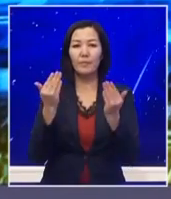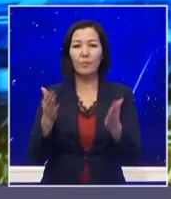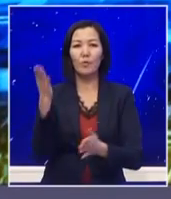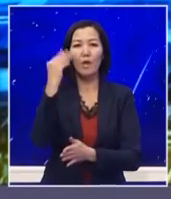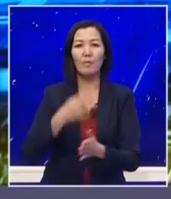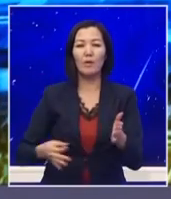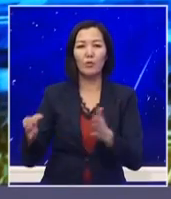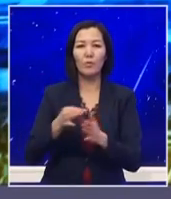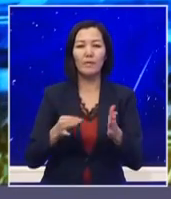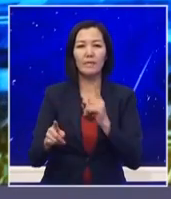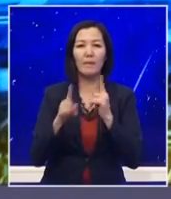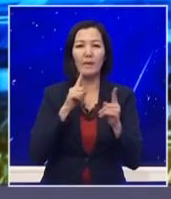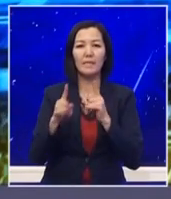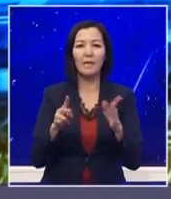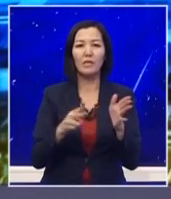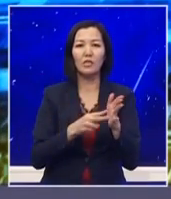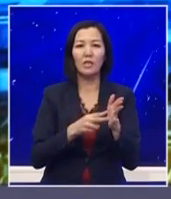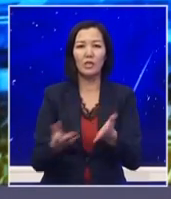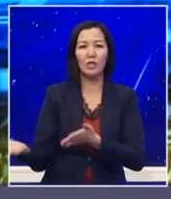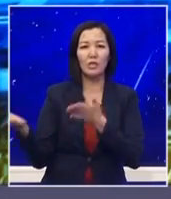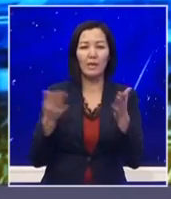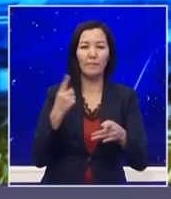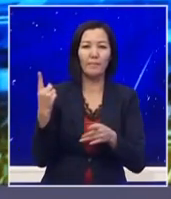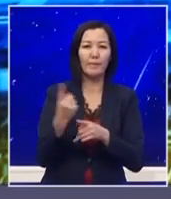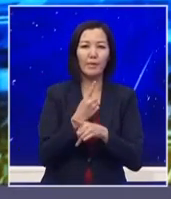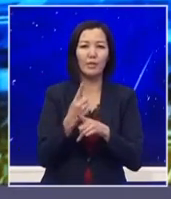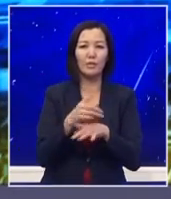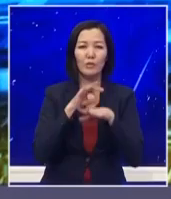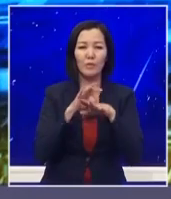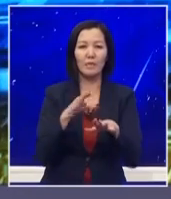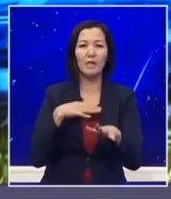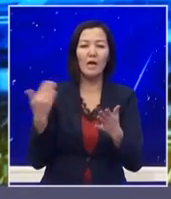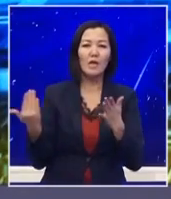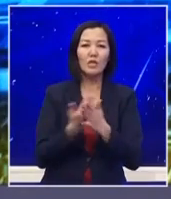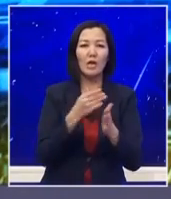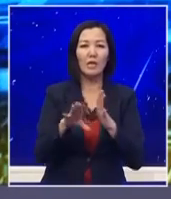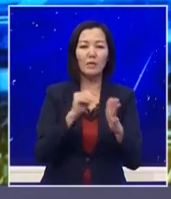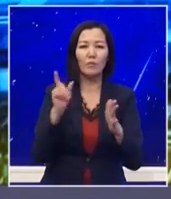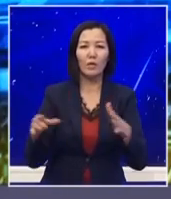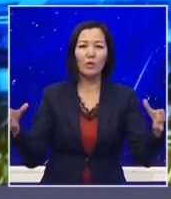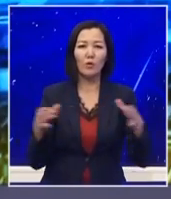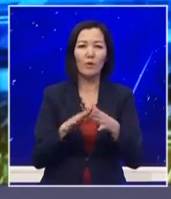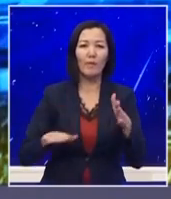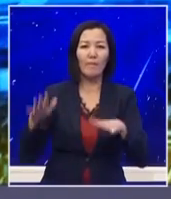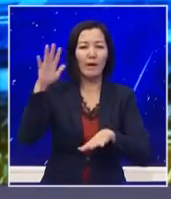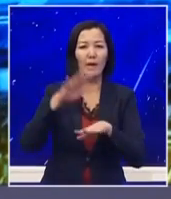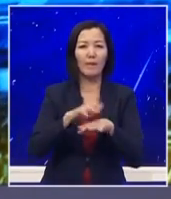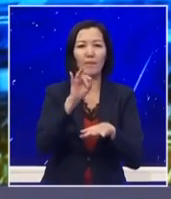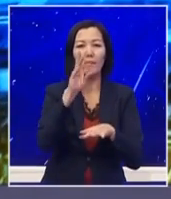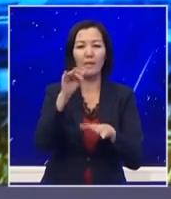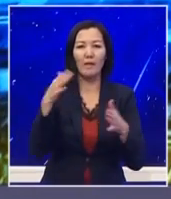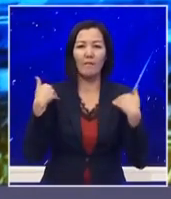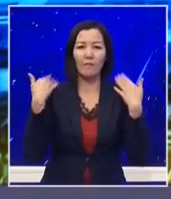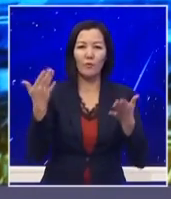Бүгін Алматы облыстық мәслихатының 7-ші шақырылымының 1-ші сессиясы да өтті. Жаңа депутаттық құрамды аймақ әкімі Амандық